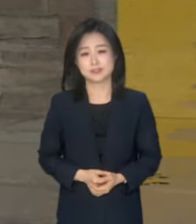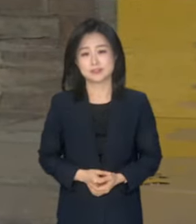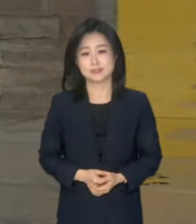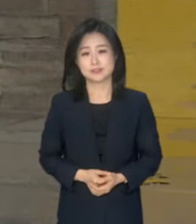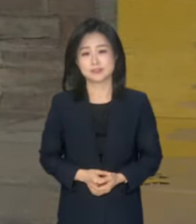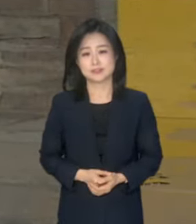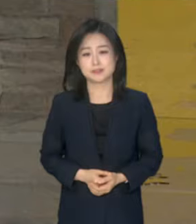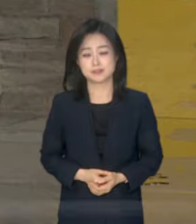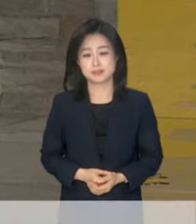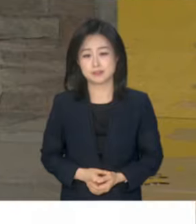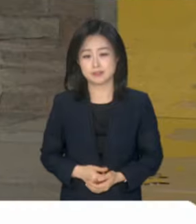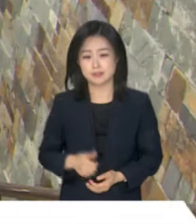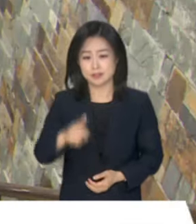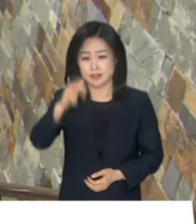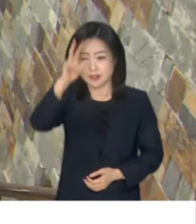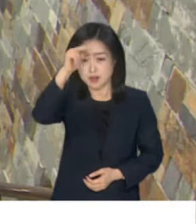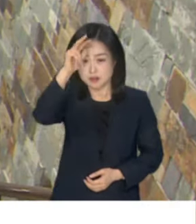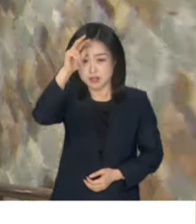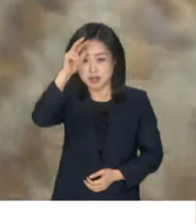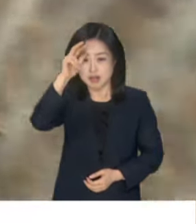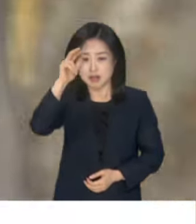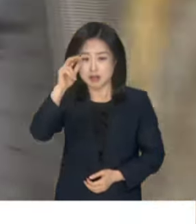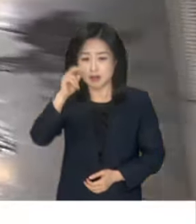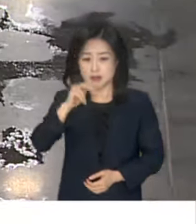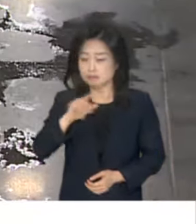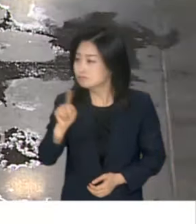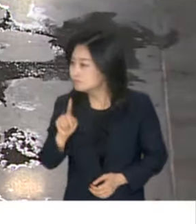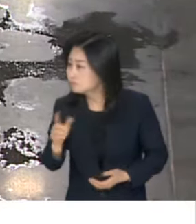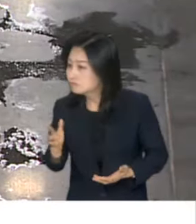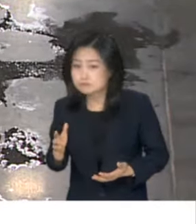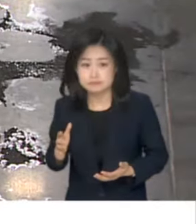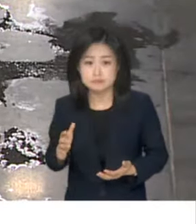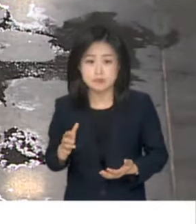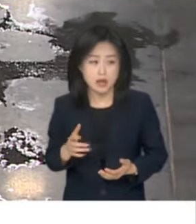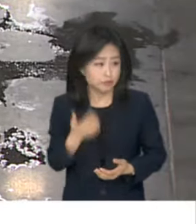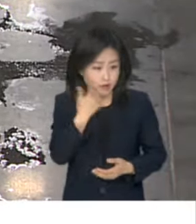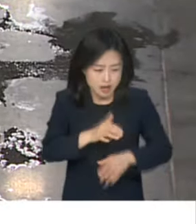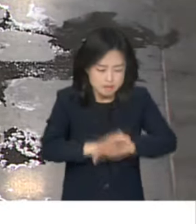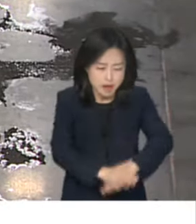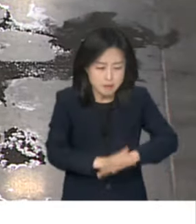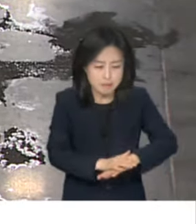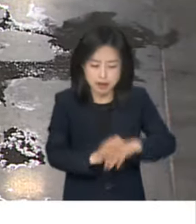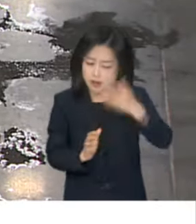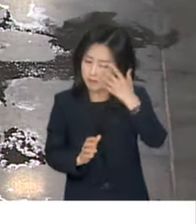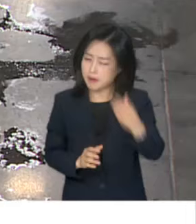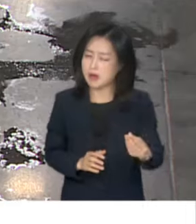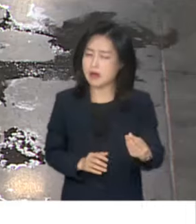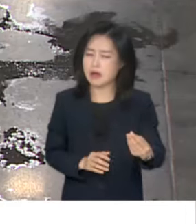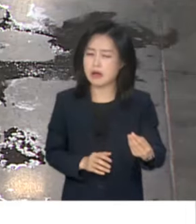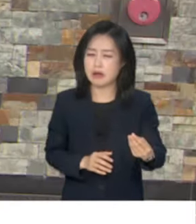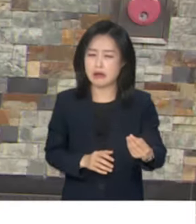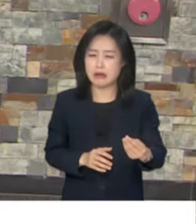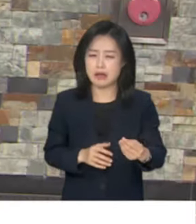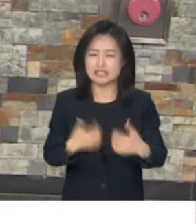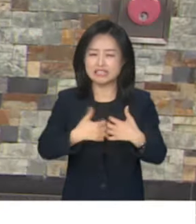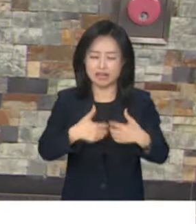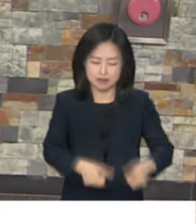밖에 경찰이 또 우송송하니까 나가본 거예요. 그러니까 심폐소생술을 하더라고 기계로